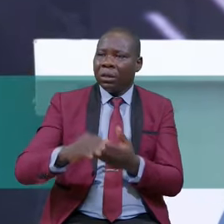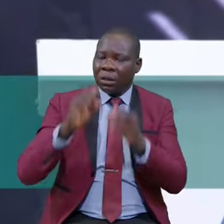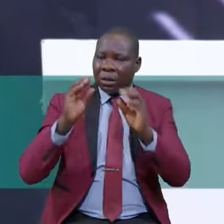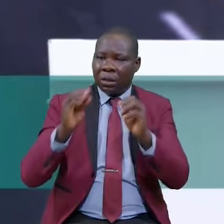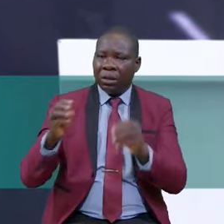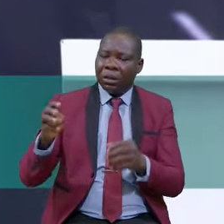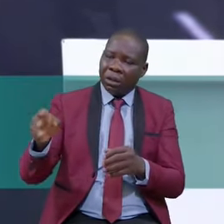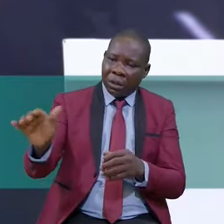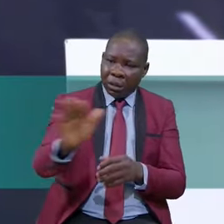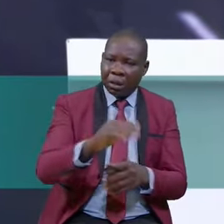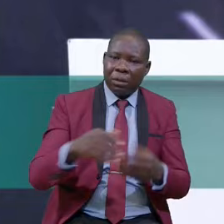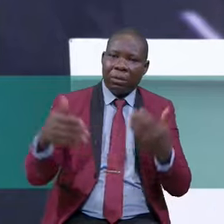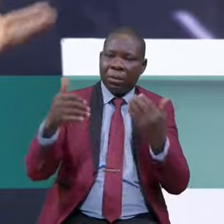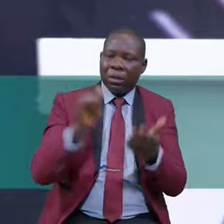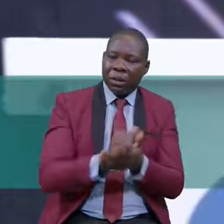prescrit.